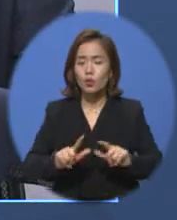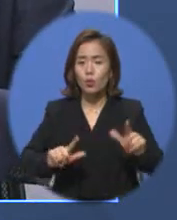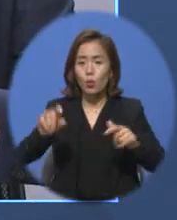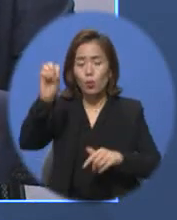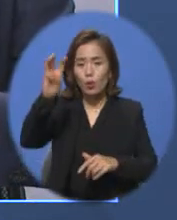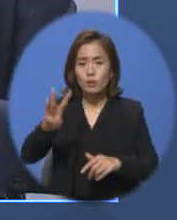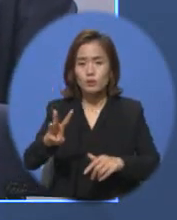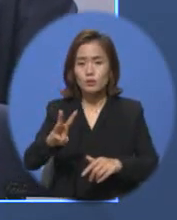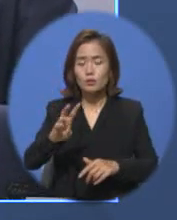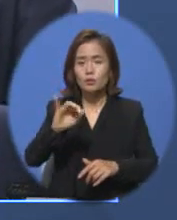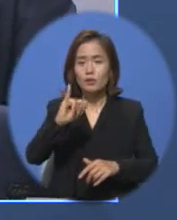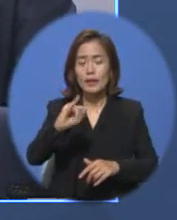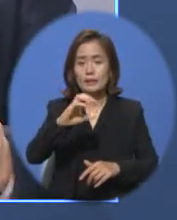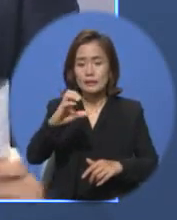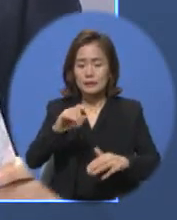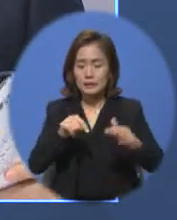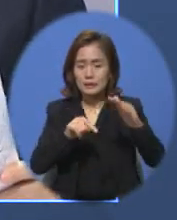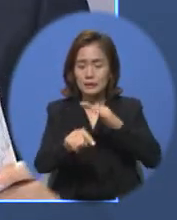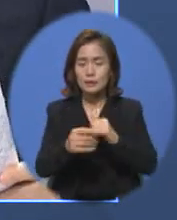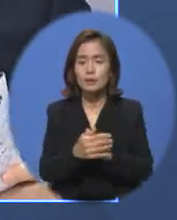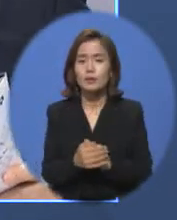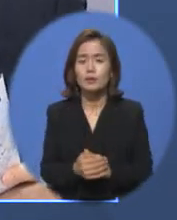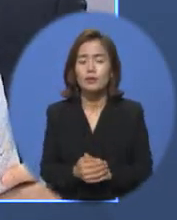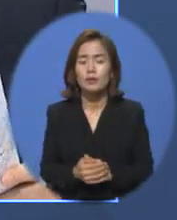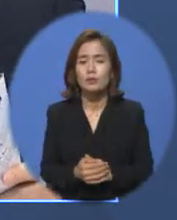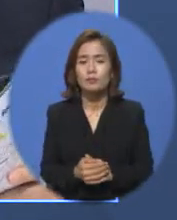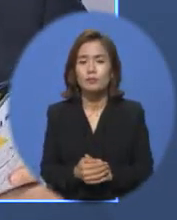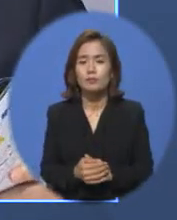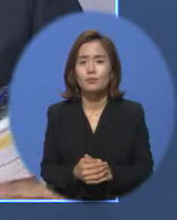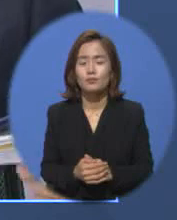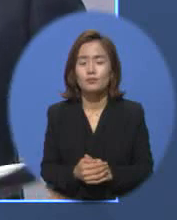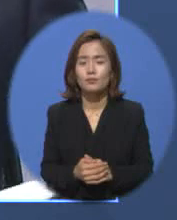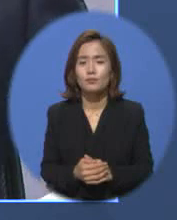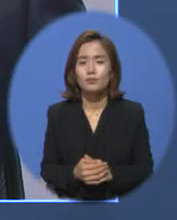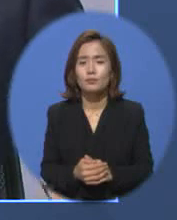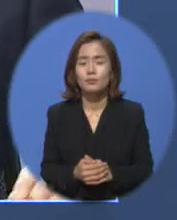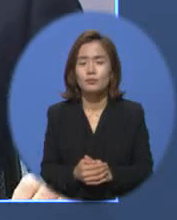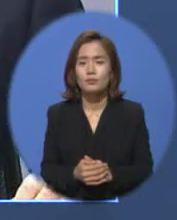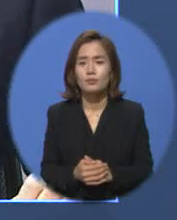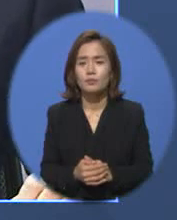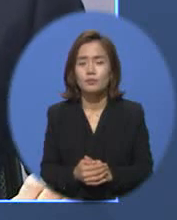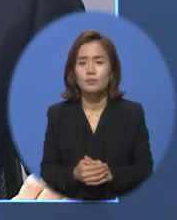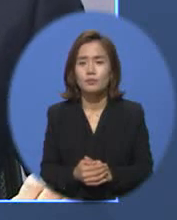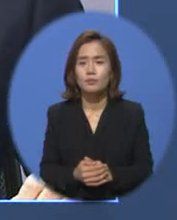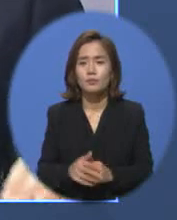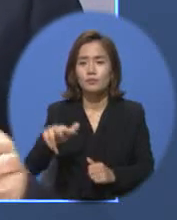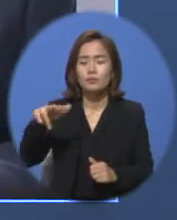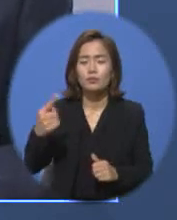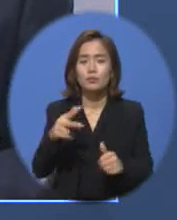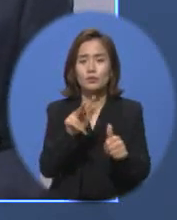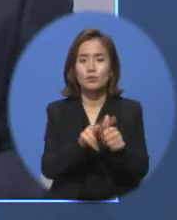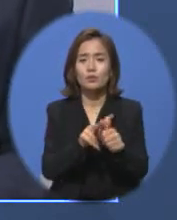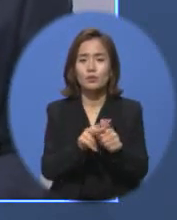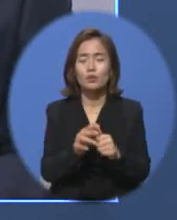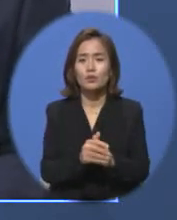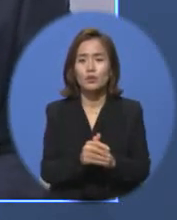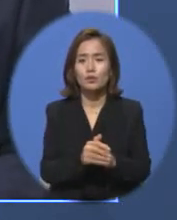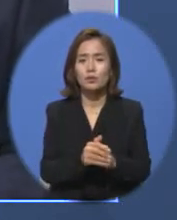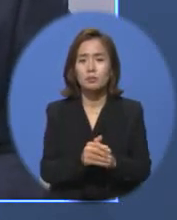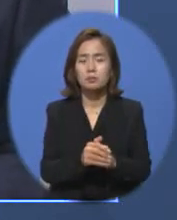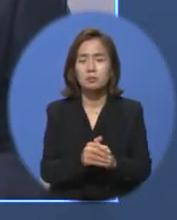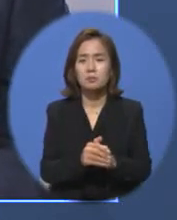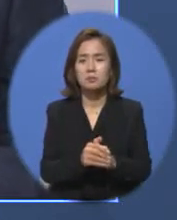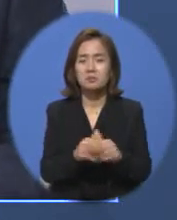동광주IC폐쇄부지에자연생태공원을조성하려는계획에대해질문드리겠습니다. 질문은간결하게해주시고 다른후보자들에게도기회를주시기바랍니다 .예.